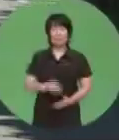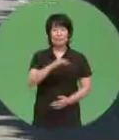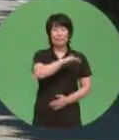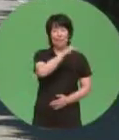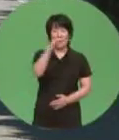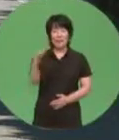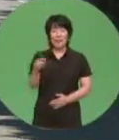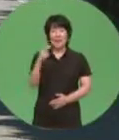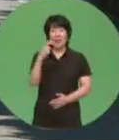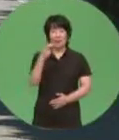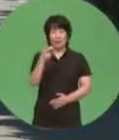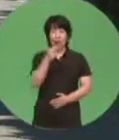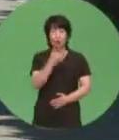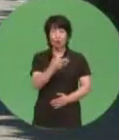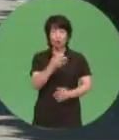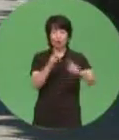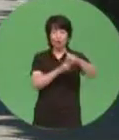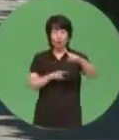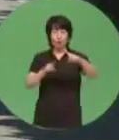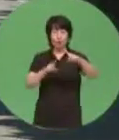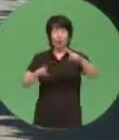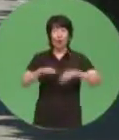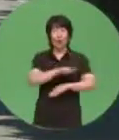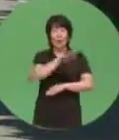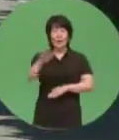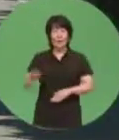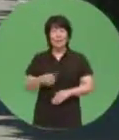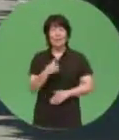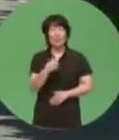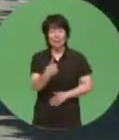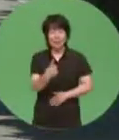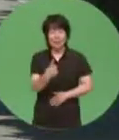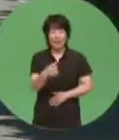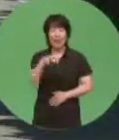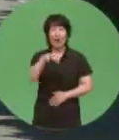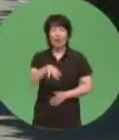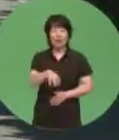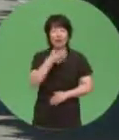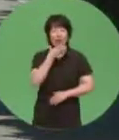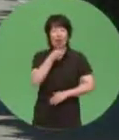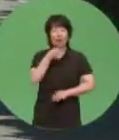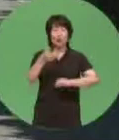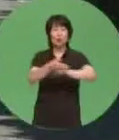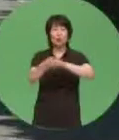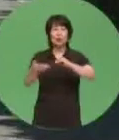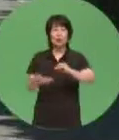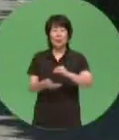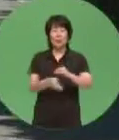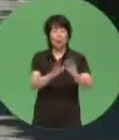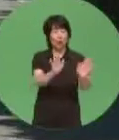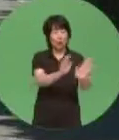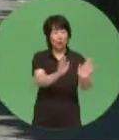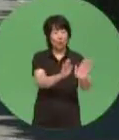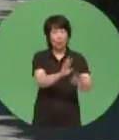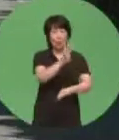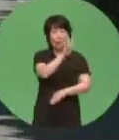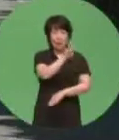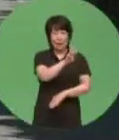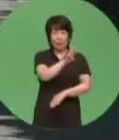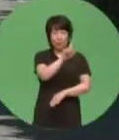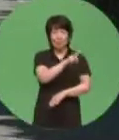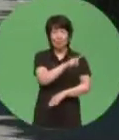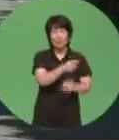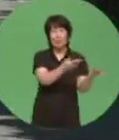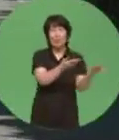生駒山麓公園にやってきました。こちらでは現在福島県南相馬市の子どもたち30人を招いて